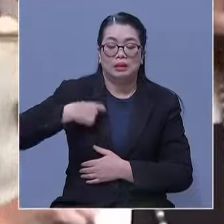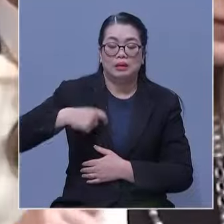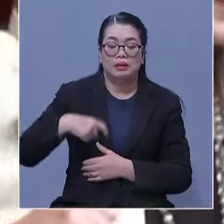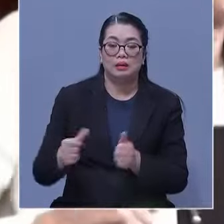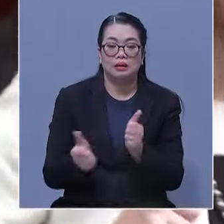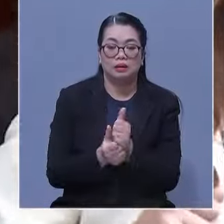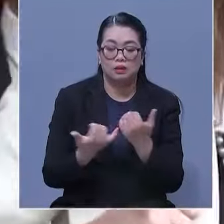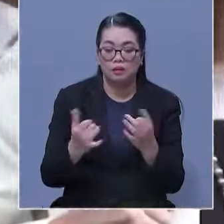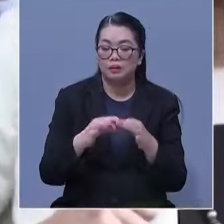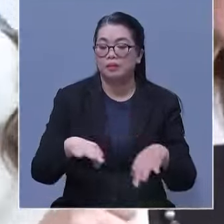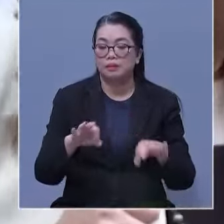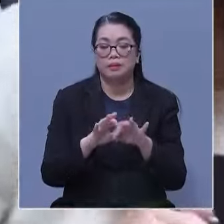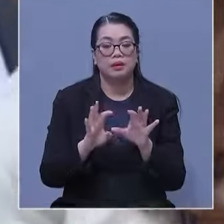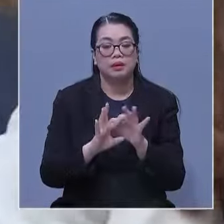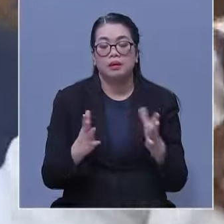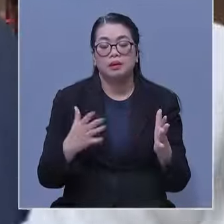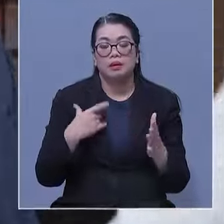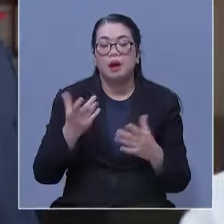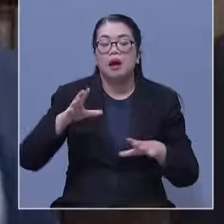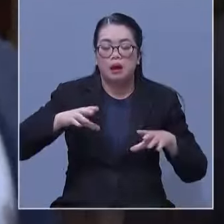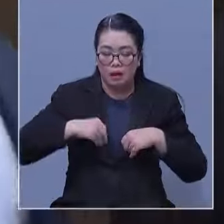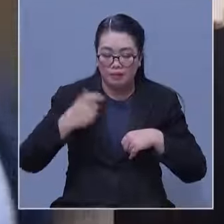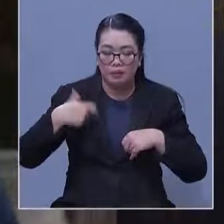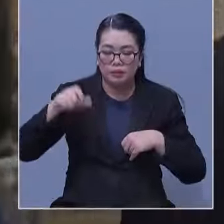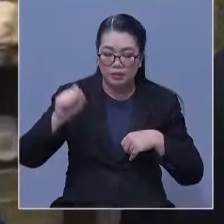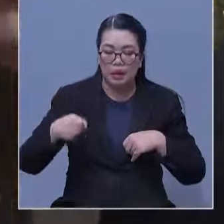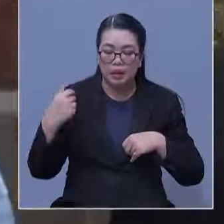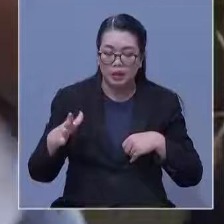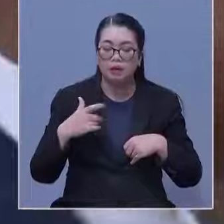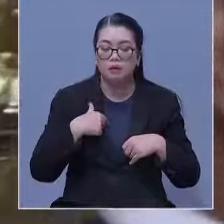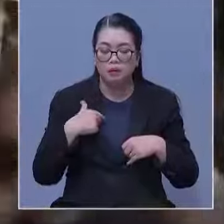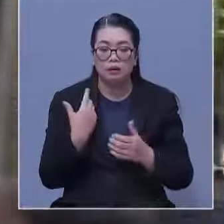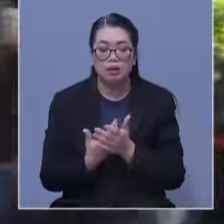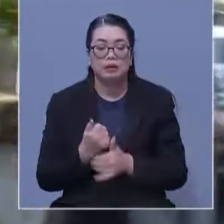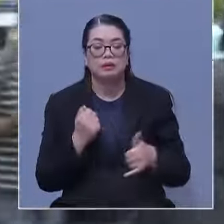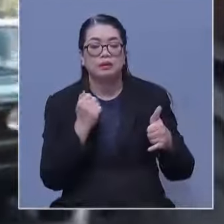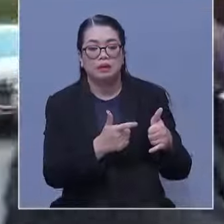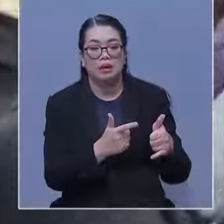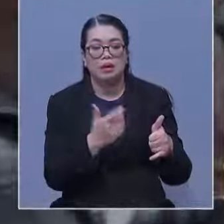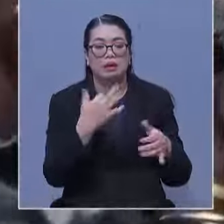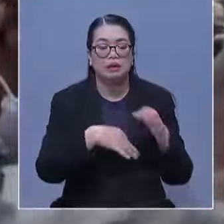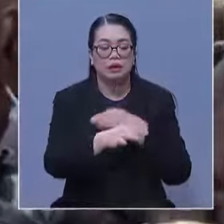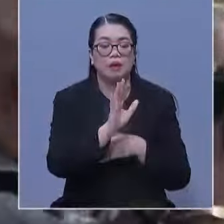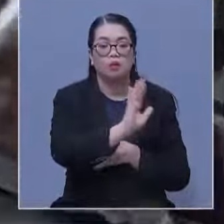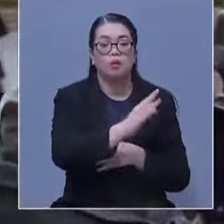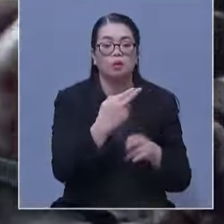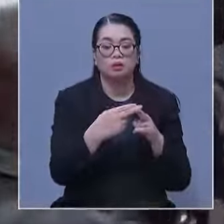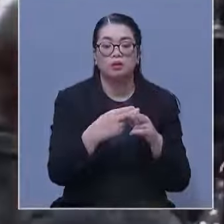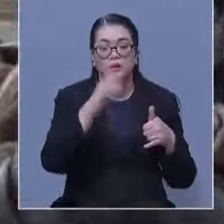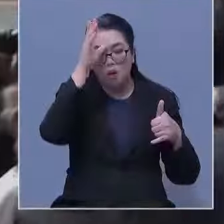ไม่ได้มีความเกี่ยวข้องกันแล้วนะครับได้รับสารภาพต่อศาลนะครับว่าเขาจ่ายเงินให้กับแดเนียลในนามของทรัมป์เ